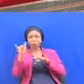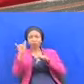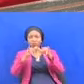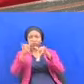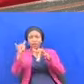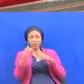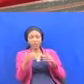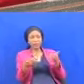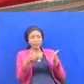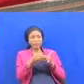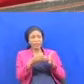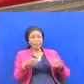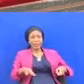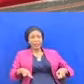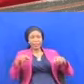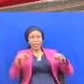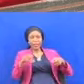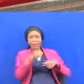kufikia tani